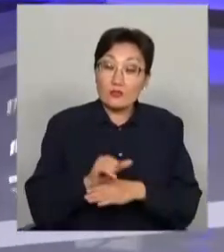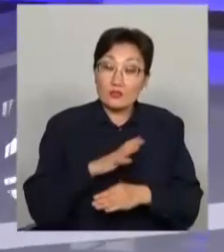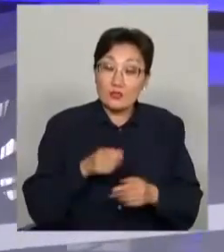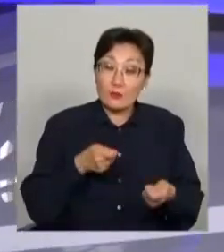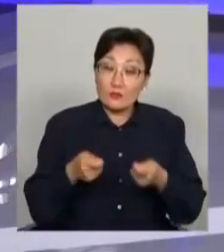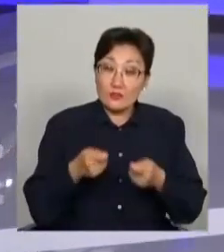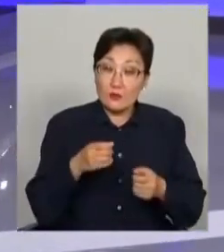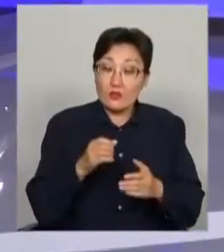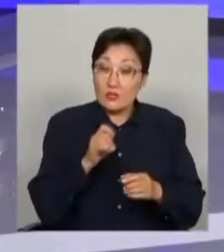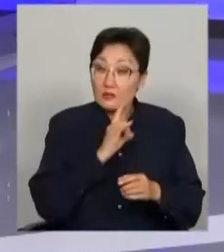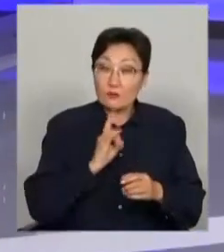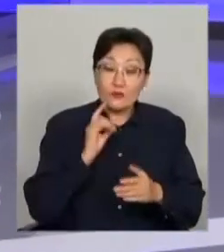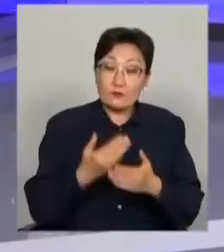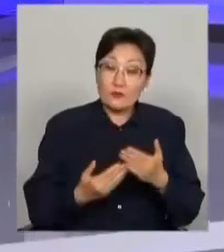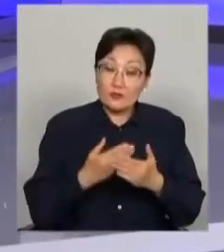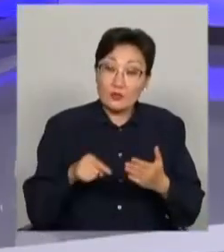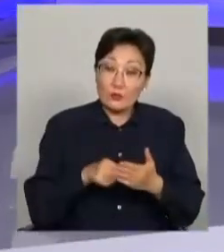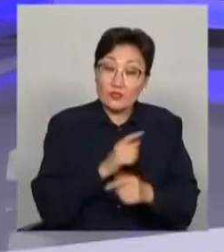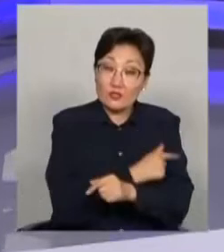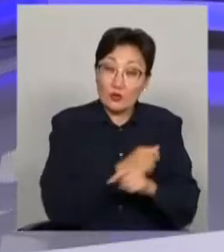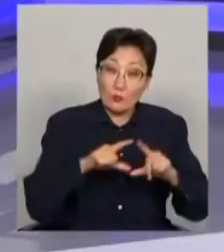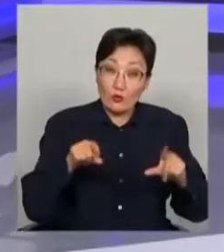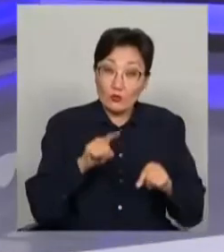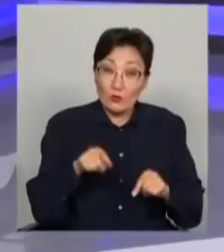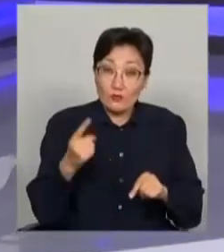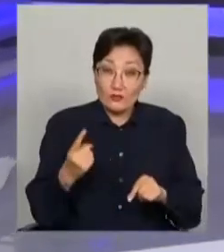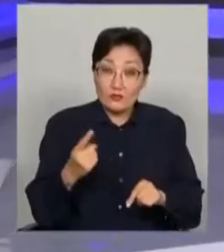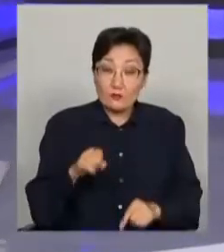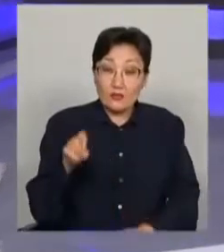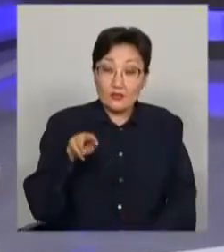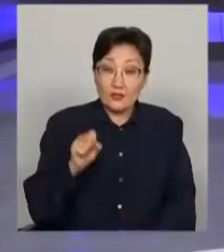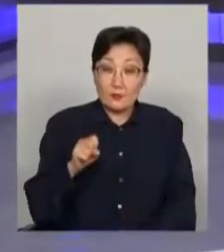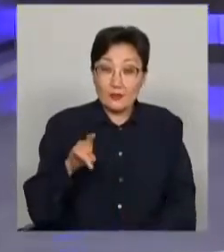заведующая женской консультацией городской поликлиники номер 1 Аида Мейрханқызы.